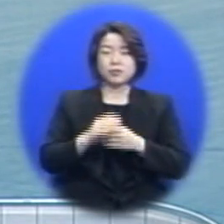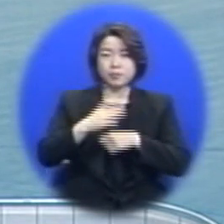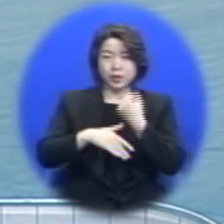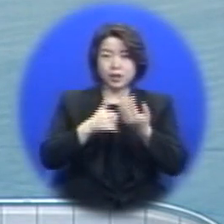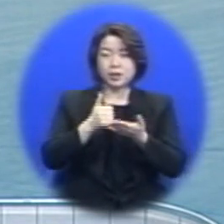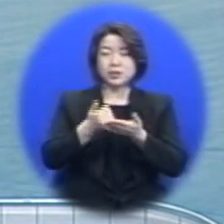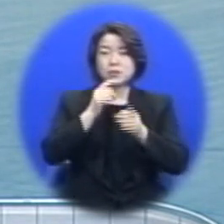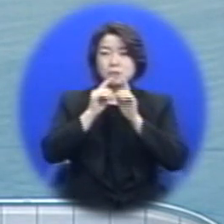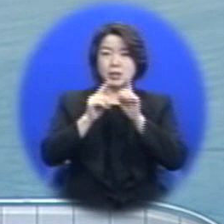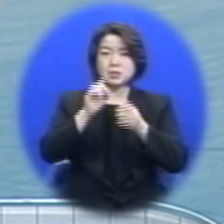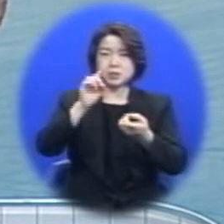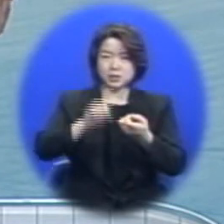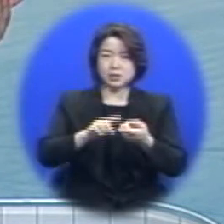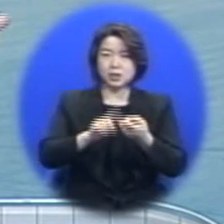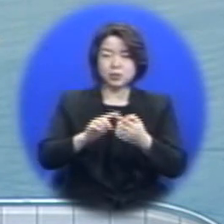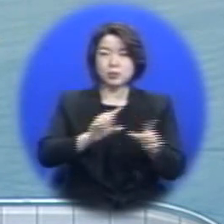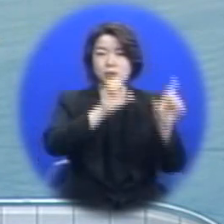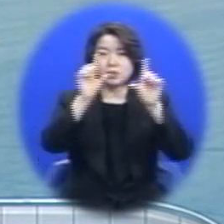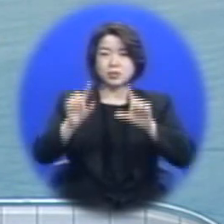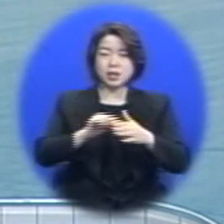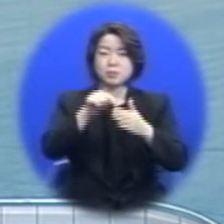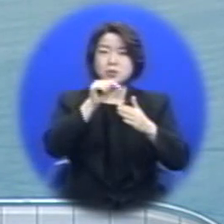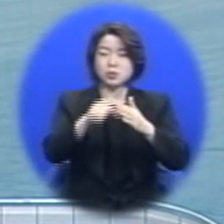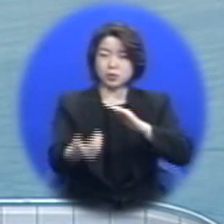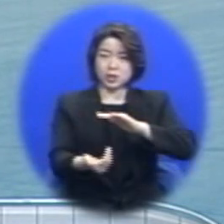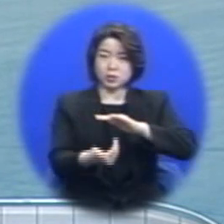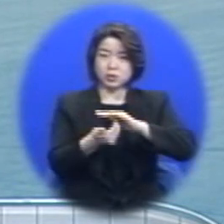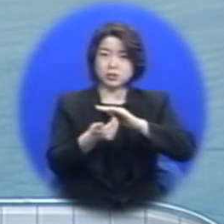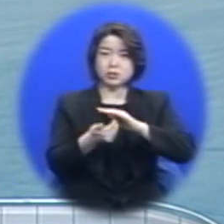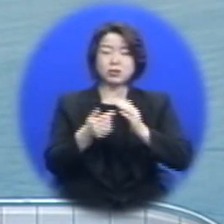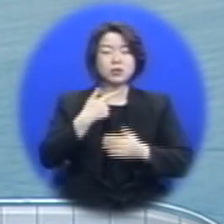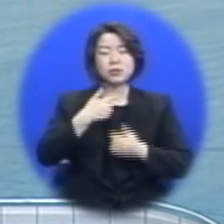하나님의 말씀이 그대로 그 삶 속에 이루어지는 걸 경험할 수가 없어요.